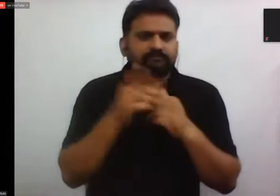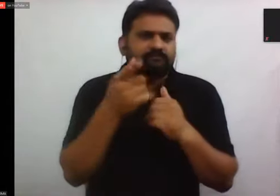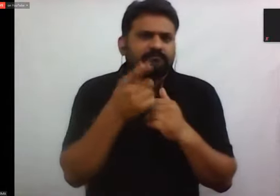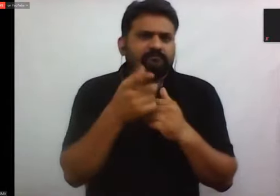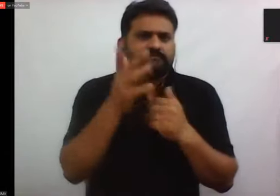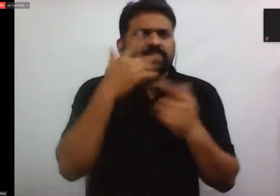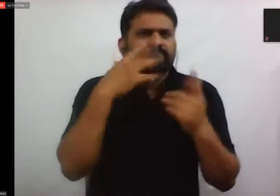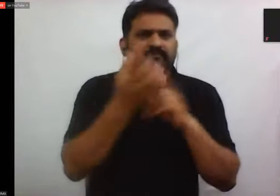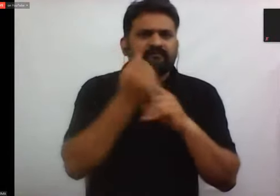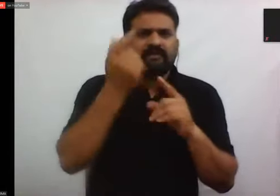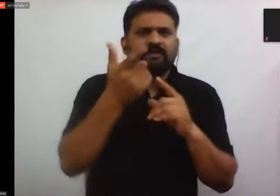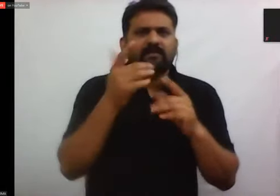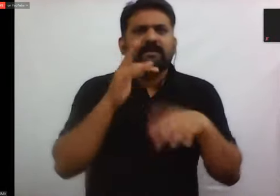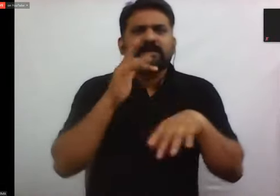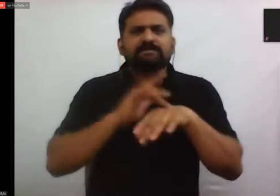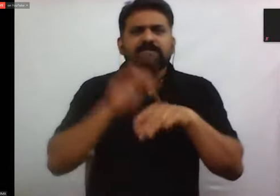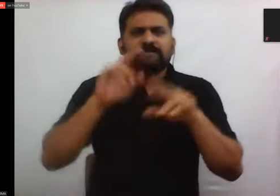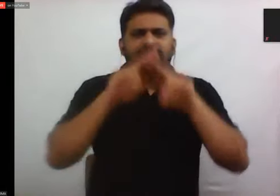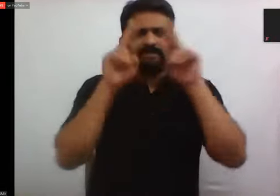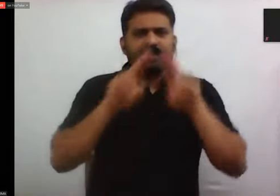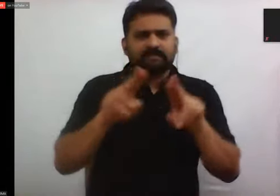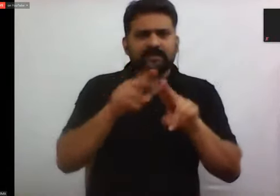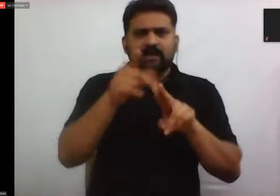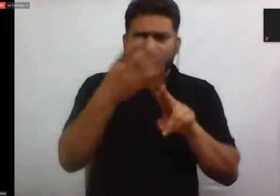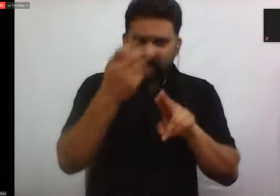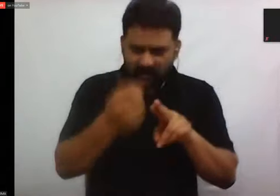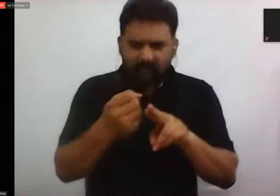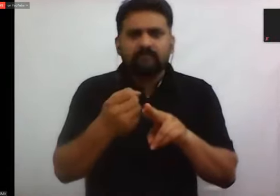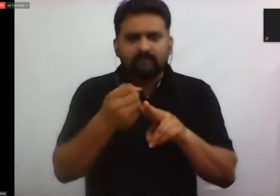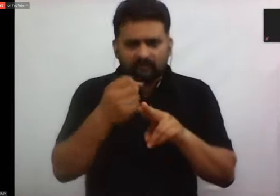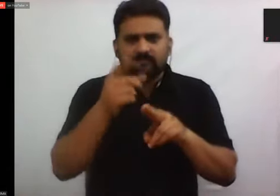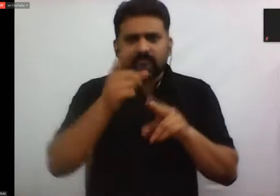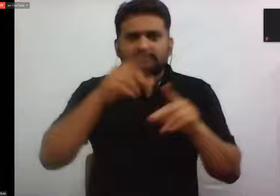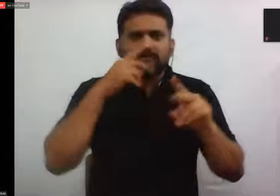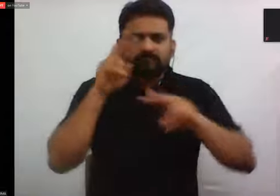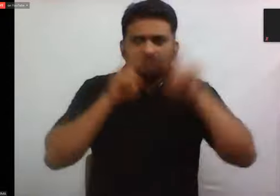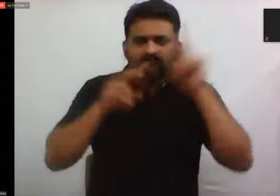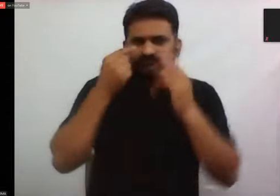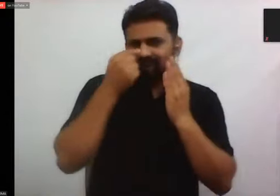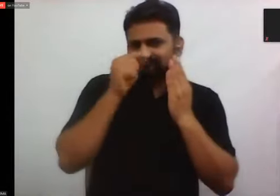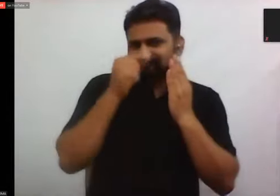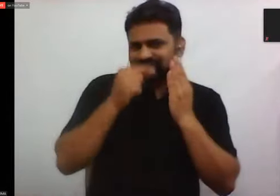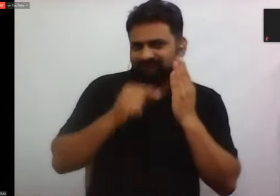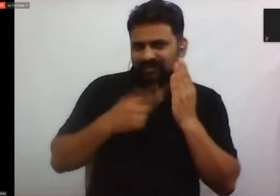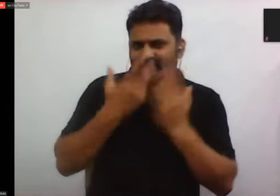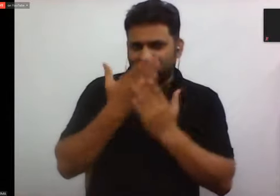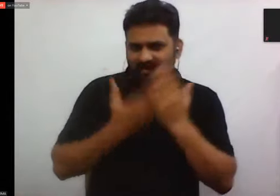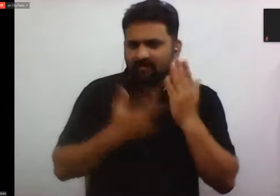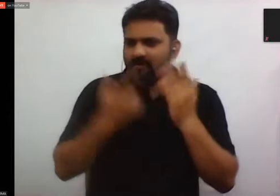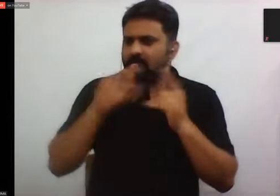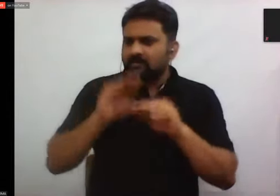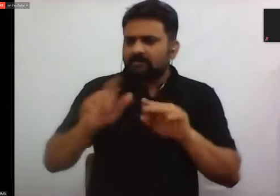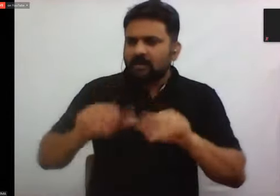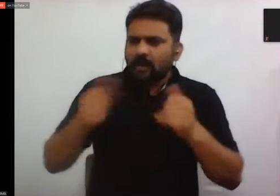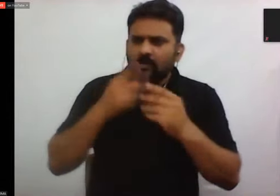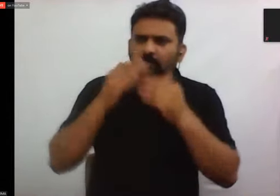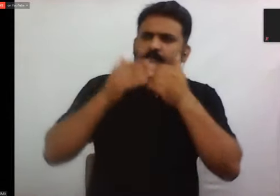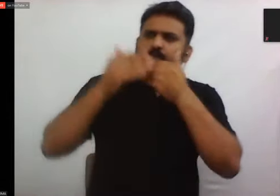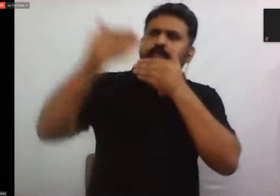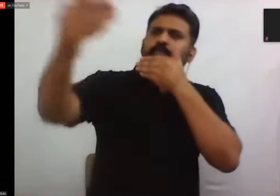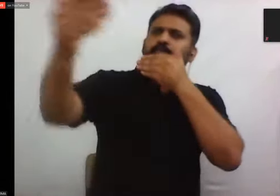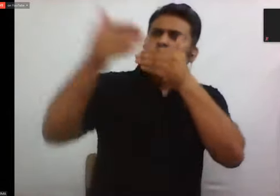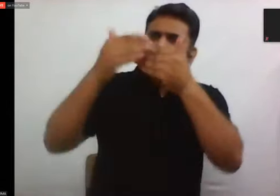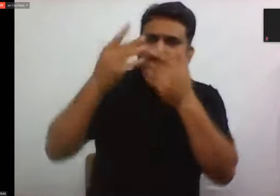विल गेट इट, सेंस इंटरनेशनल इटसेल्फ हैज गॉट अ फंक्शनल विजन असेसमेंट चेकलिस्ट, जिसमें ये सब है कि बच्चा कितना दूर तक देख सकते हैं,